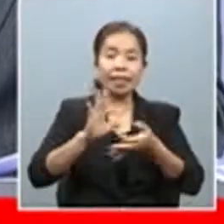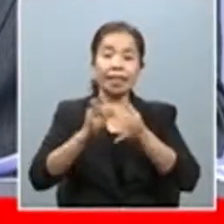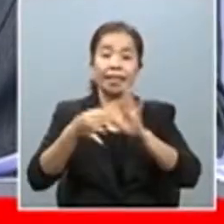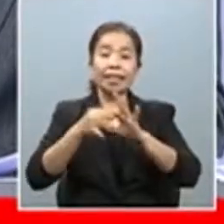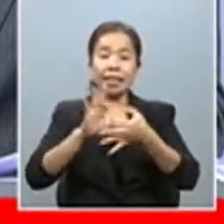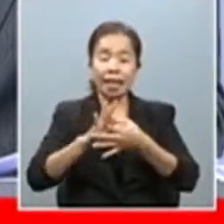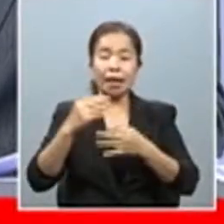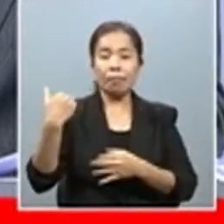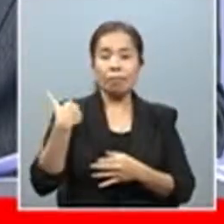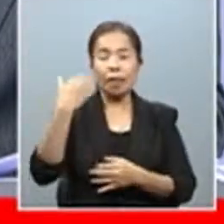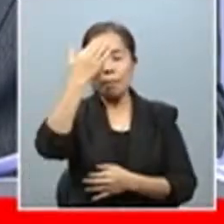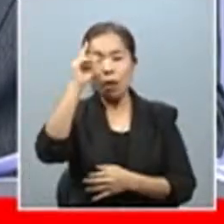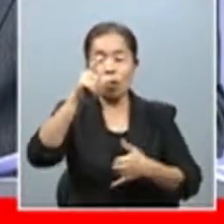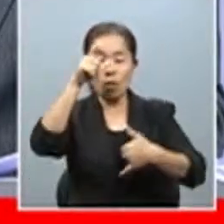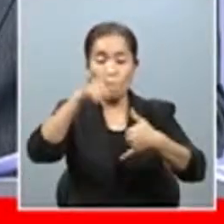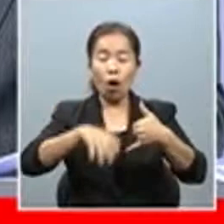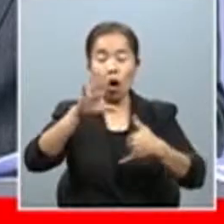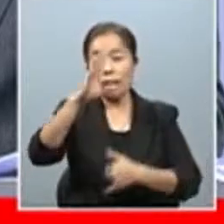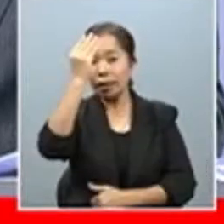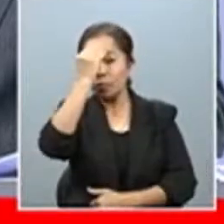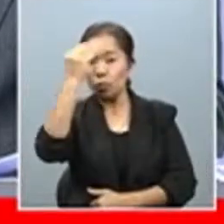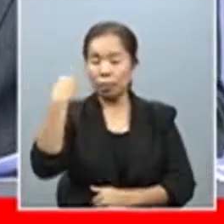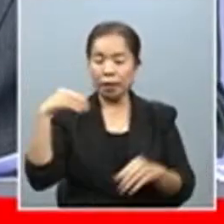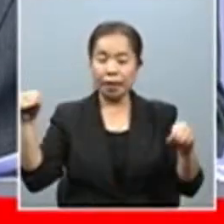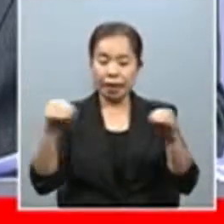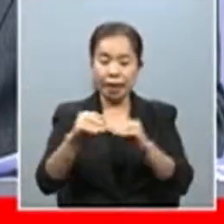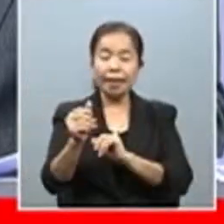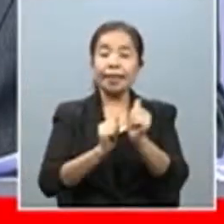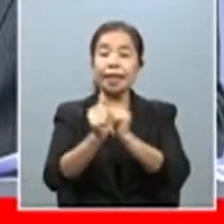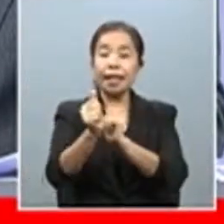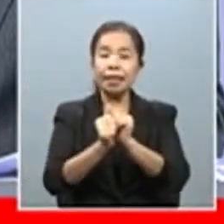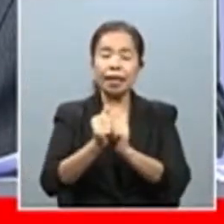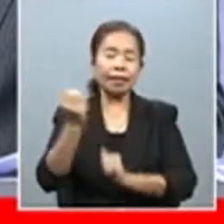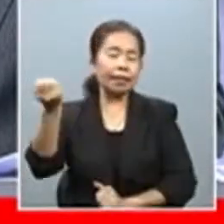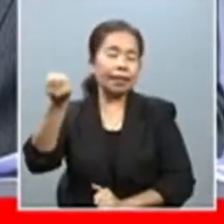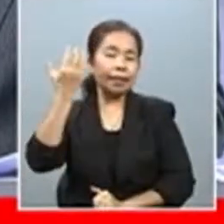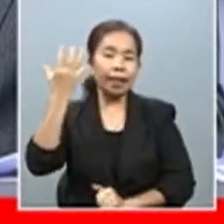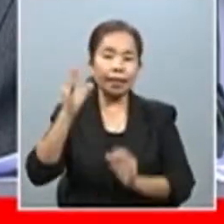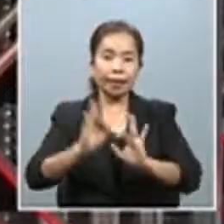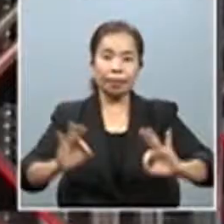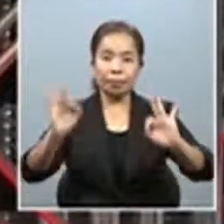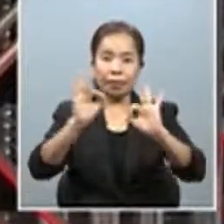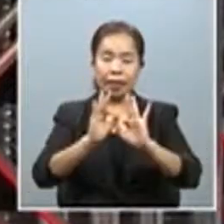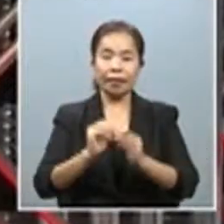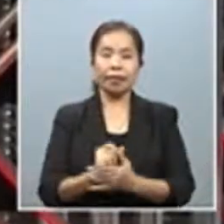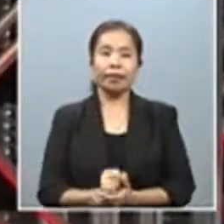นะครับเพราะว่าที่ญี่ปุ่นเขากำลังจะมีการแข่งขันนัดใหญ่ขึ้นในไม่ช้านี้แหละครับ